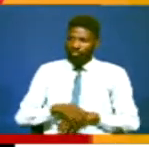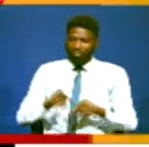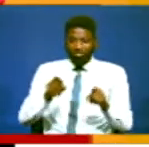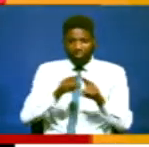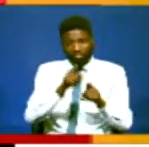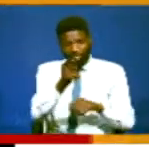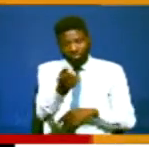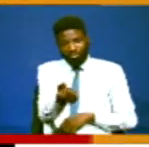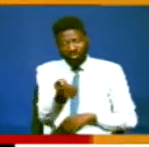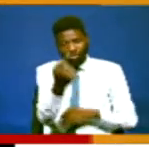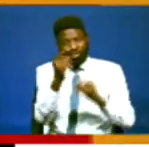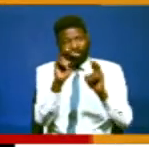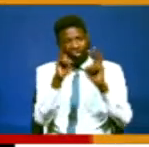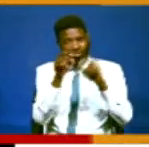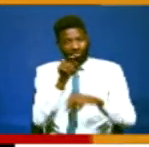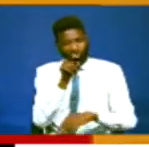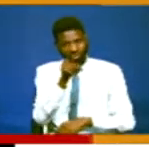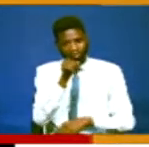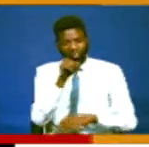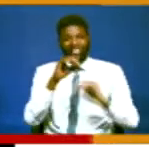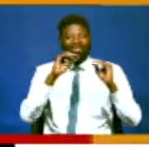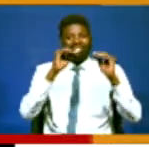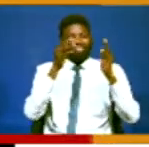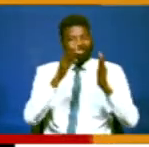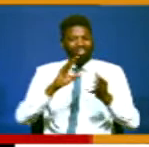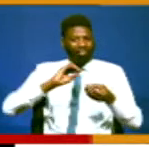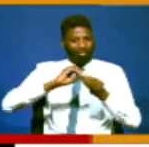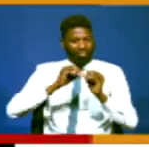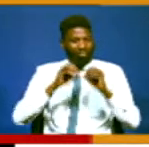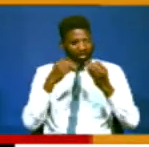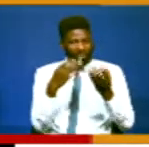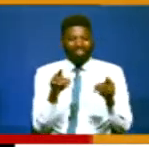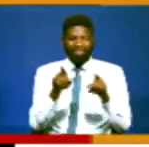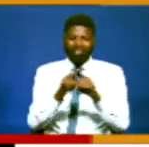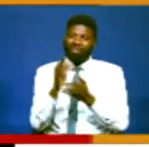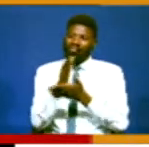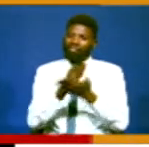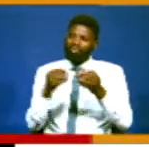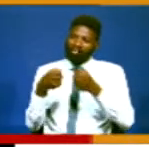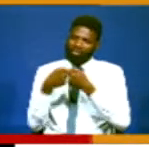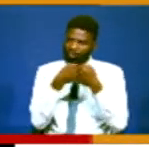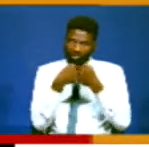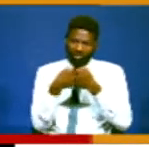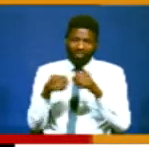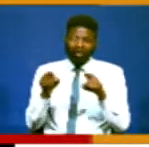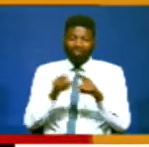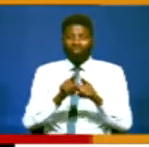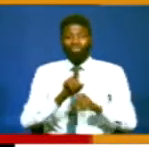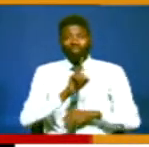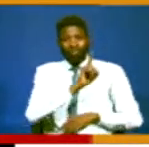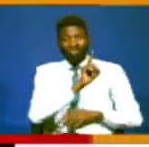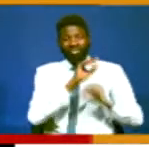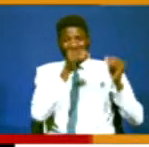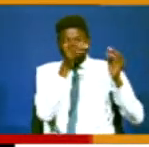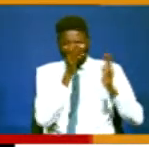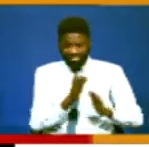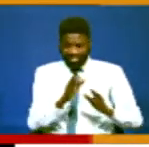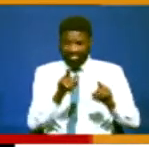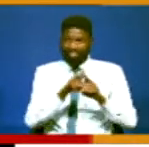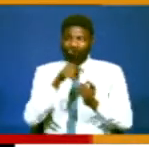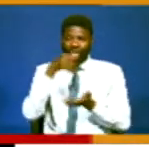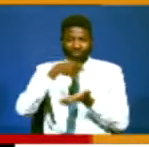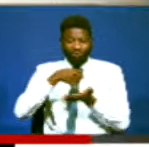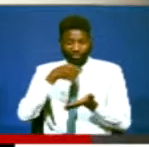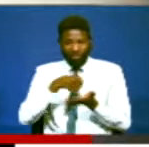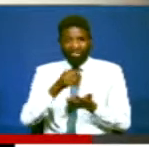la walimu. Naam. Ni baadhi tu ya changamoto, na mwalimu ni mmoja ya mshikadau mkuu katika sekta